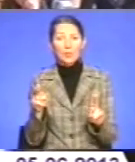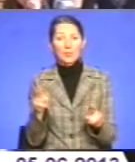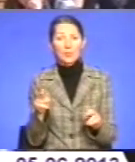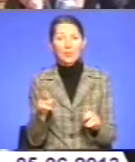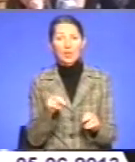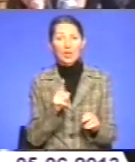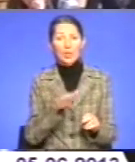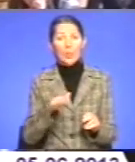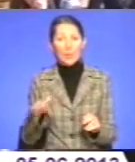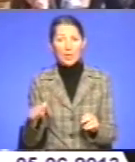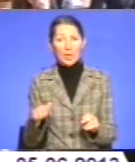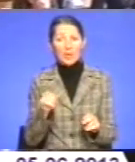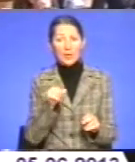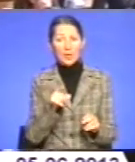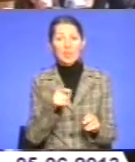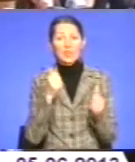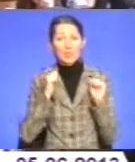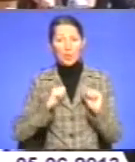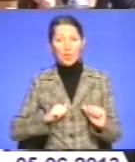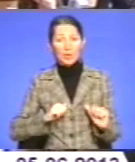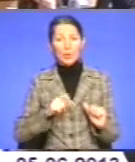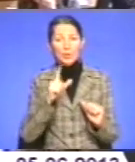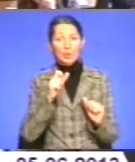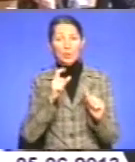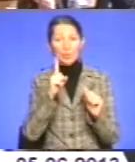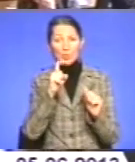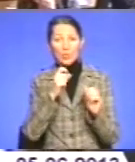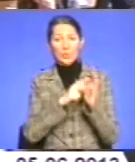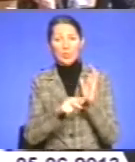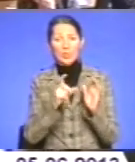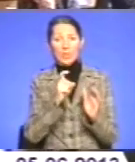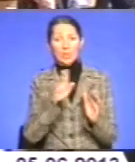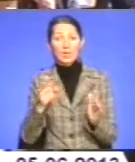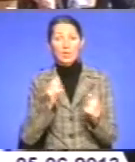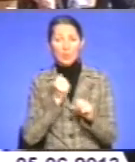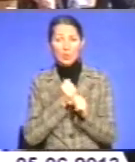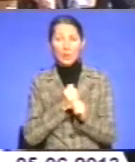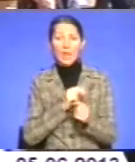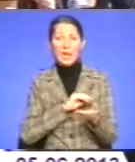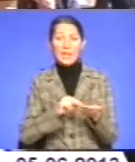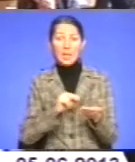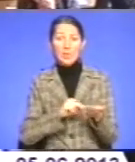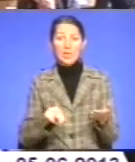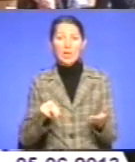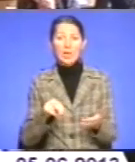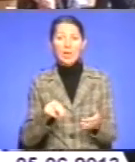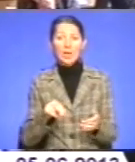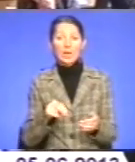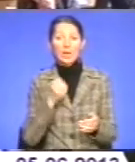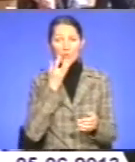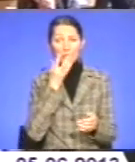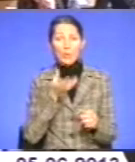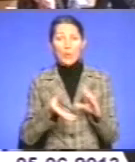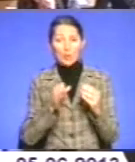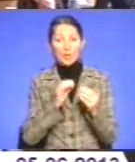і щоб вони, як то кажуть, спокійно 180 хвилин відпрацювали і написали з добрим результатом